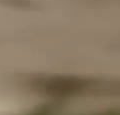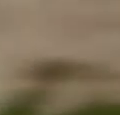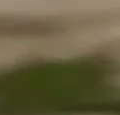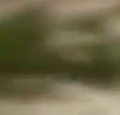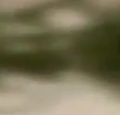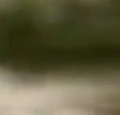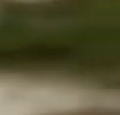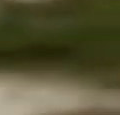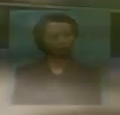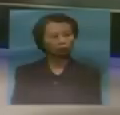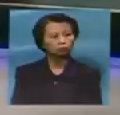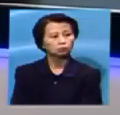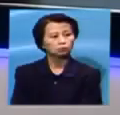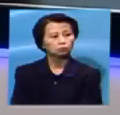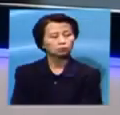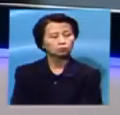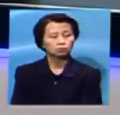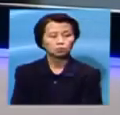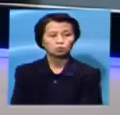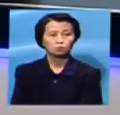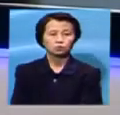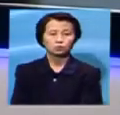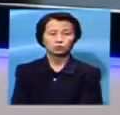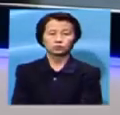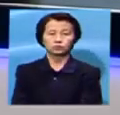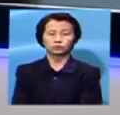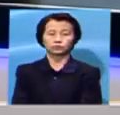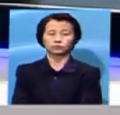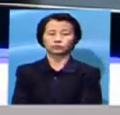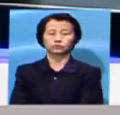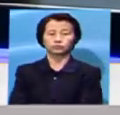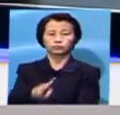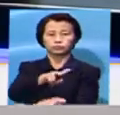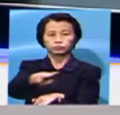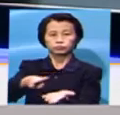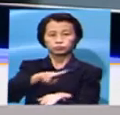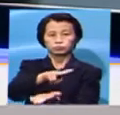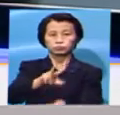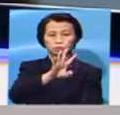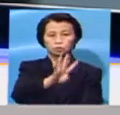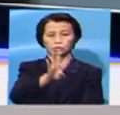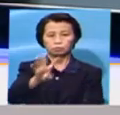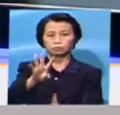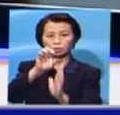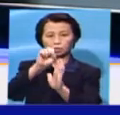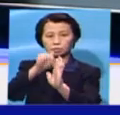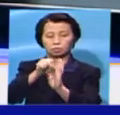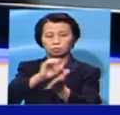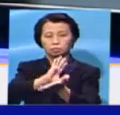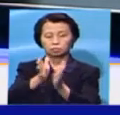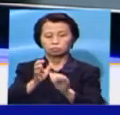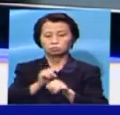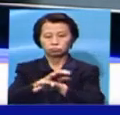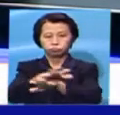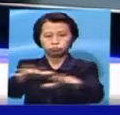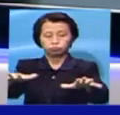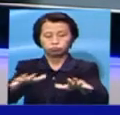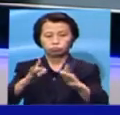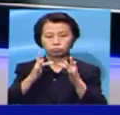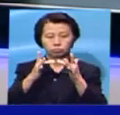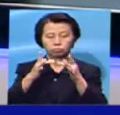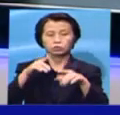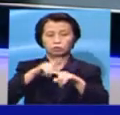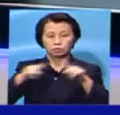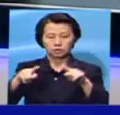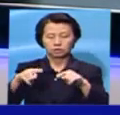teing Bang video berdurasi 44 saat itu telah menjadi tular di media sosial namun